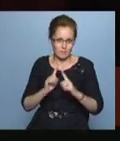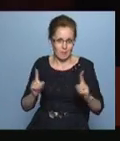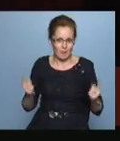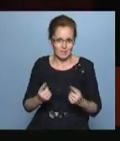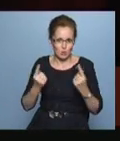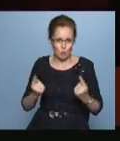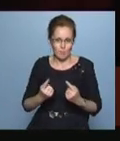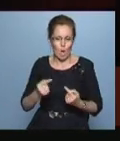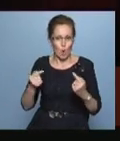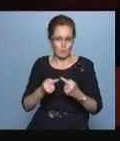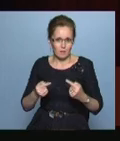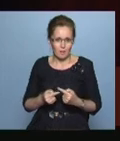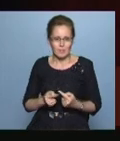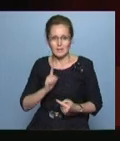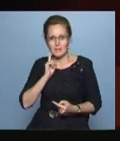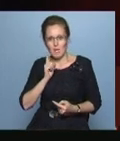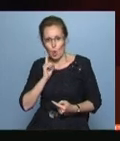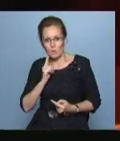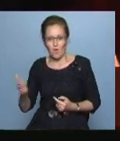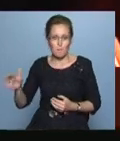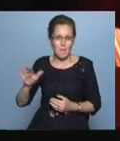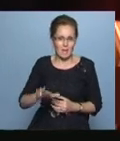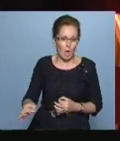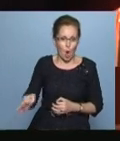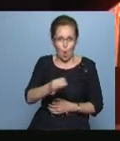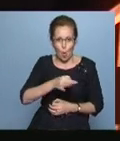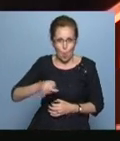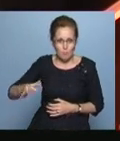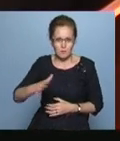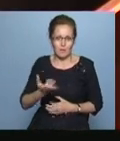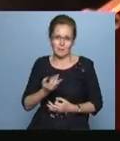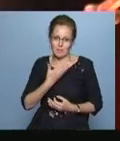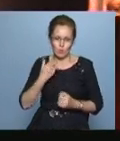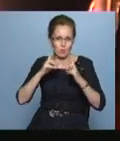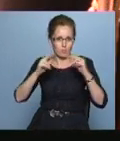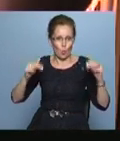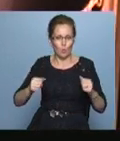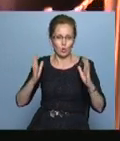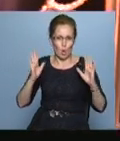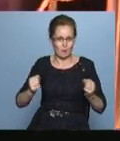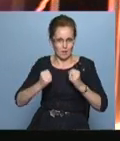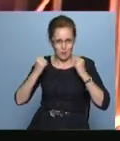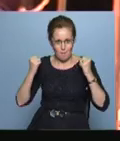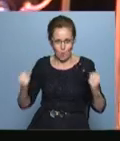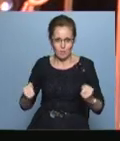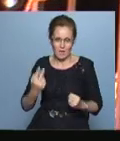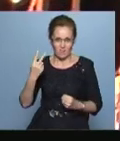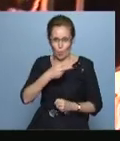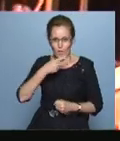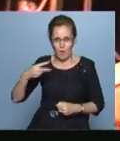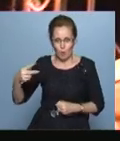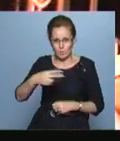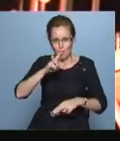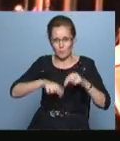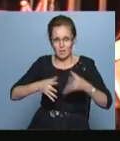пьесы конкретики. Ни зеленого берега озера, ни намека на помещичью усадьбу. Только вот такие громоздкие двухъярусные металлические конструкции,